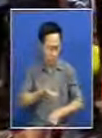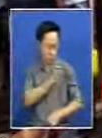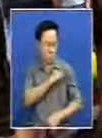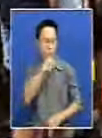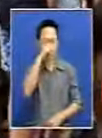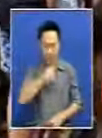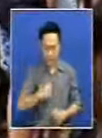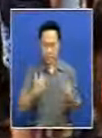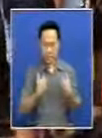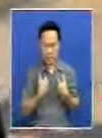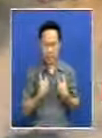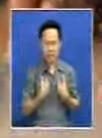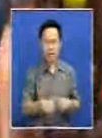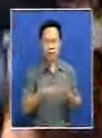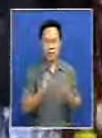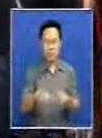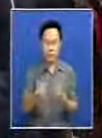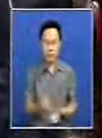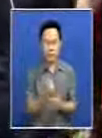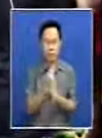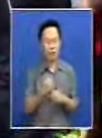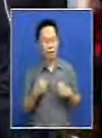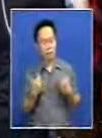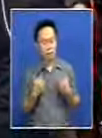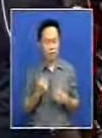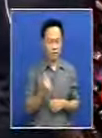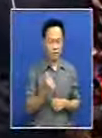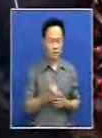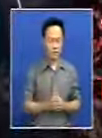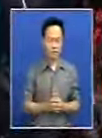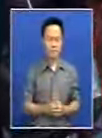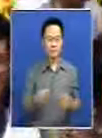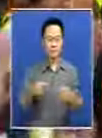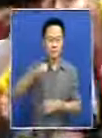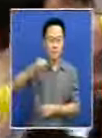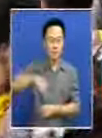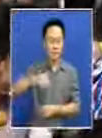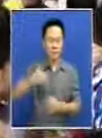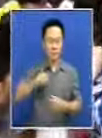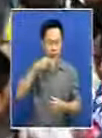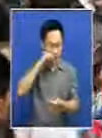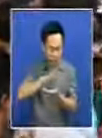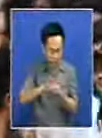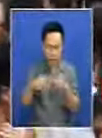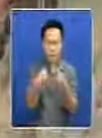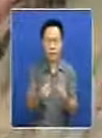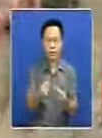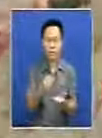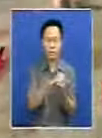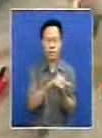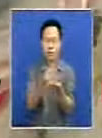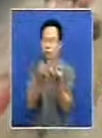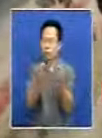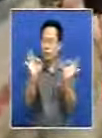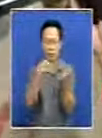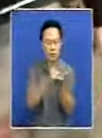พณีหรือการแต่งตัวคอสเพลย์สร้างสีสันให้สนุกมากยิ่งขึ้นที่สยามสแควร์ยังมีน้ำสะอาดสำหรับใช้เล่นสงกรานต์บริการฟรีต